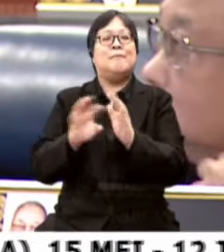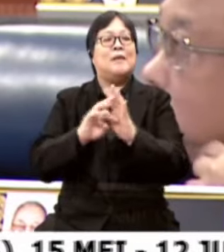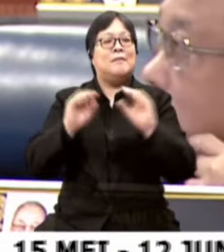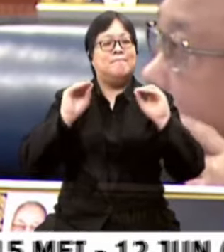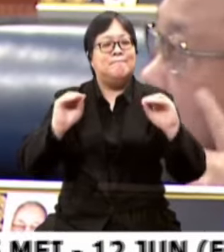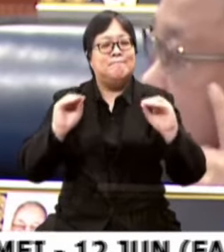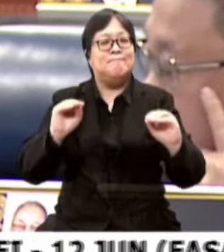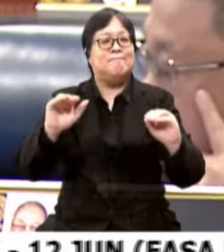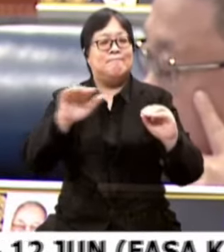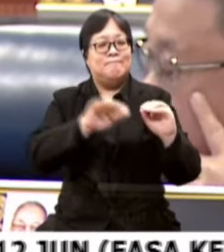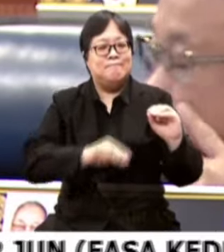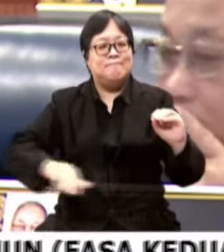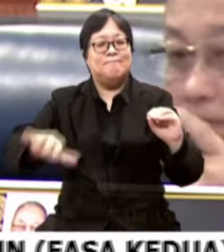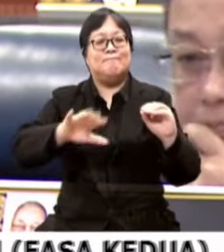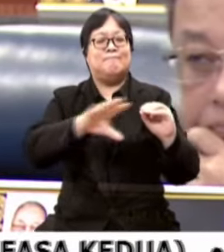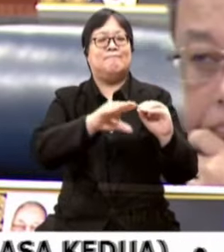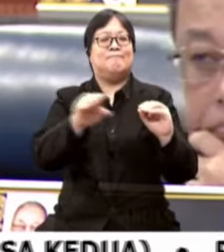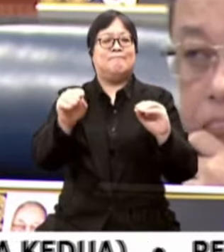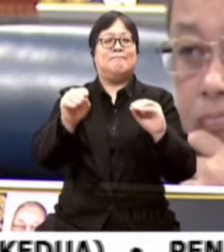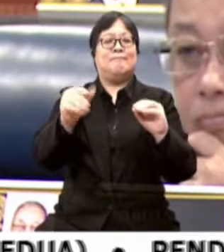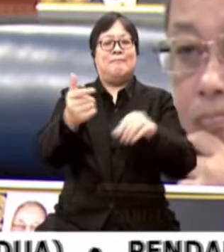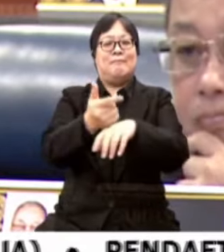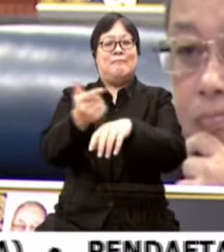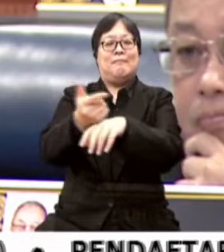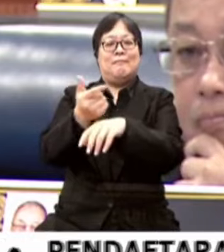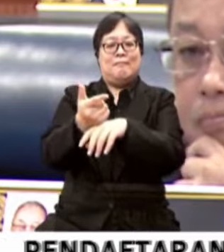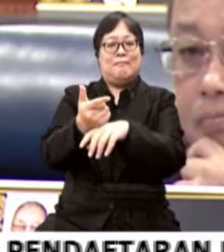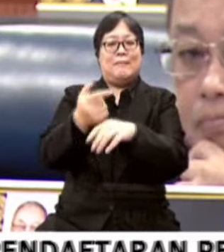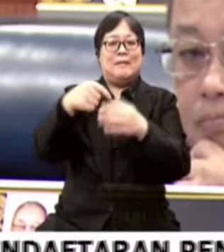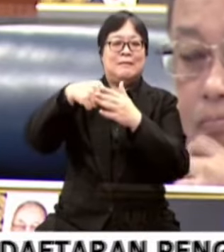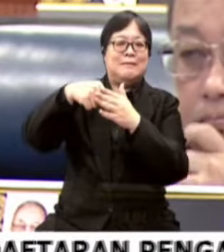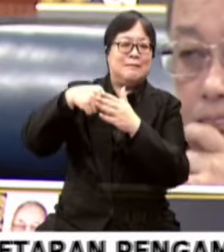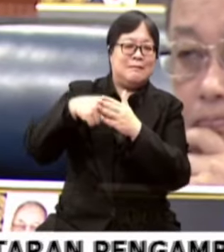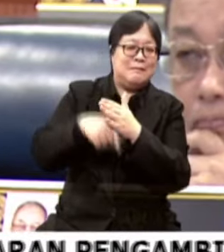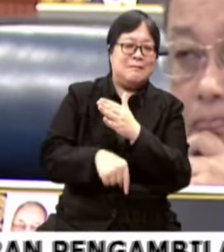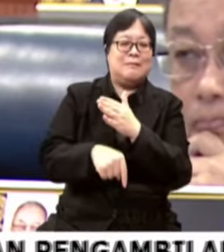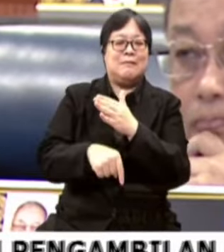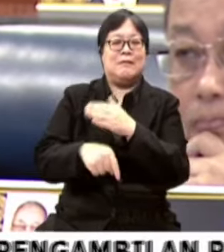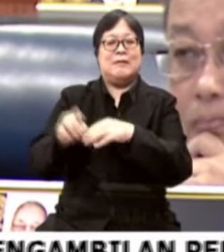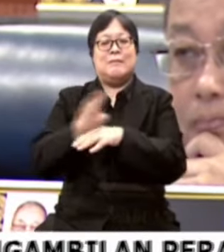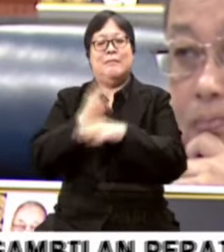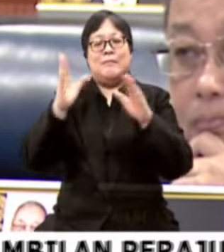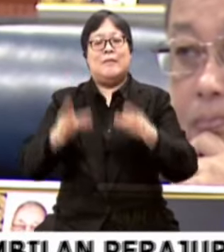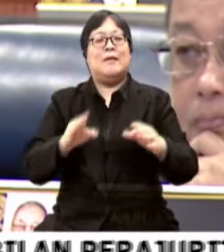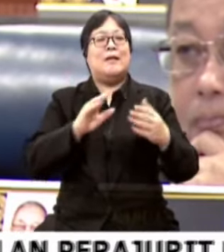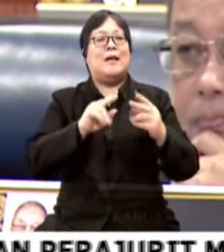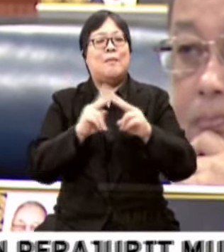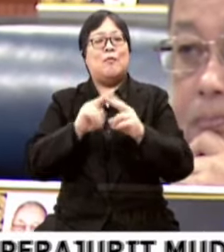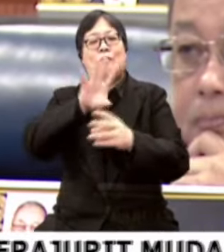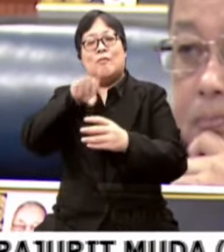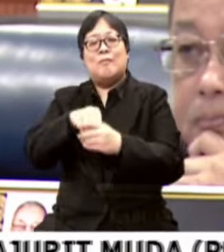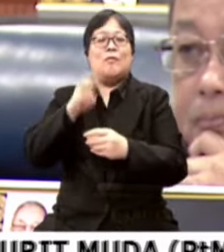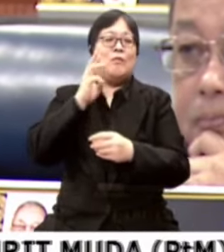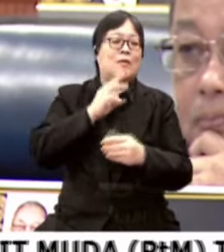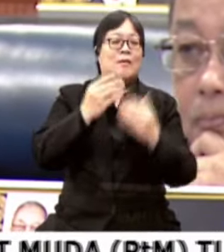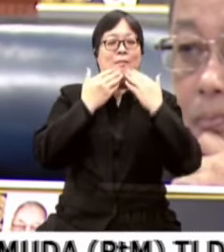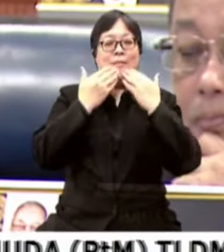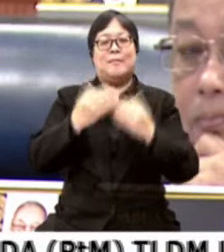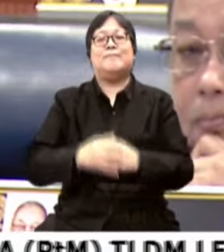Usahawan dan juga latihan yang lebih komprehensif Kepada usaha-usahawan Desa termasuk wanita ini masih